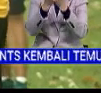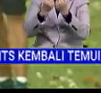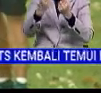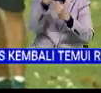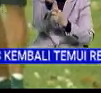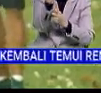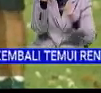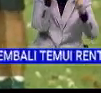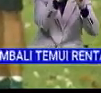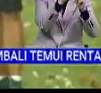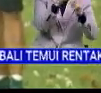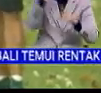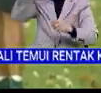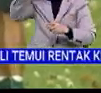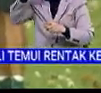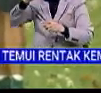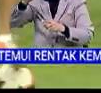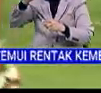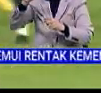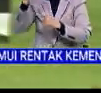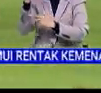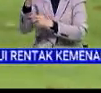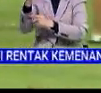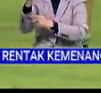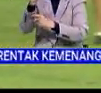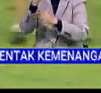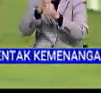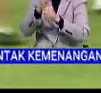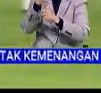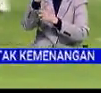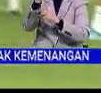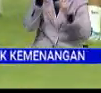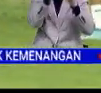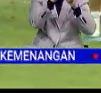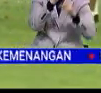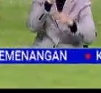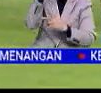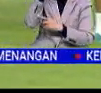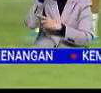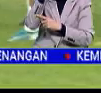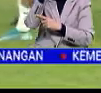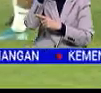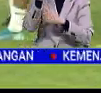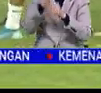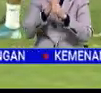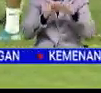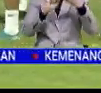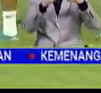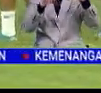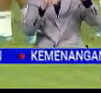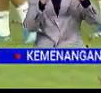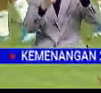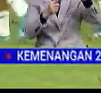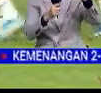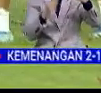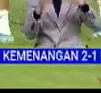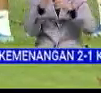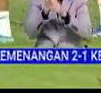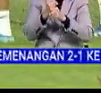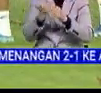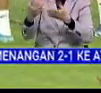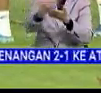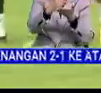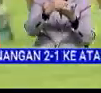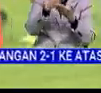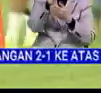11 mata, sementara Thailand di kedudukan ketiga dengan 8 mata dan UAE di kedudukan keempat mengumpul 6 mata dengan